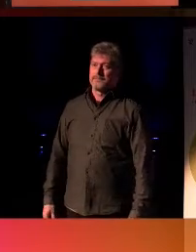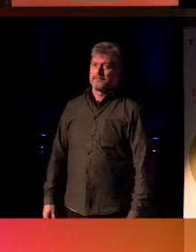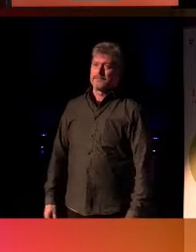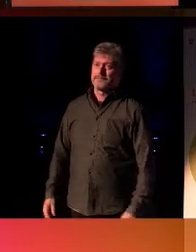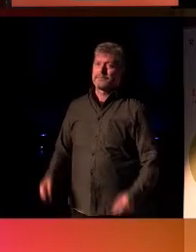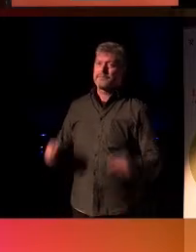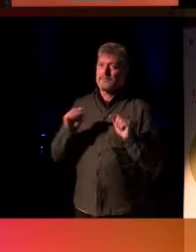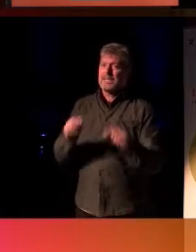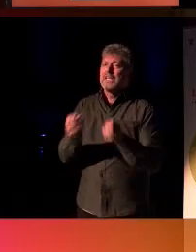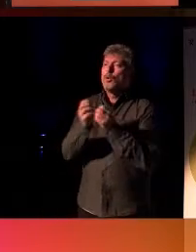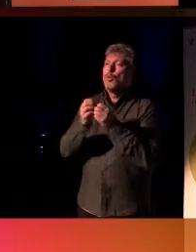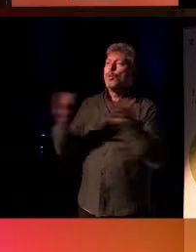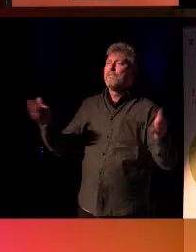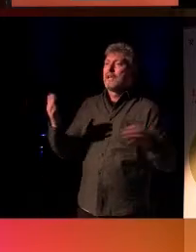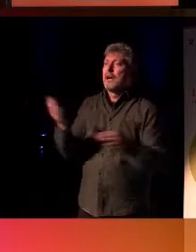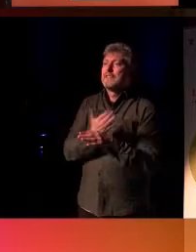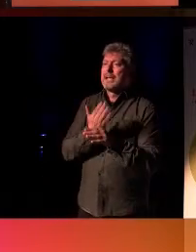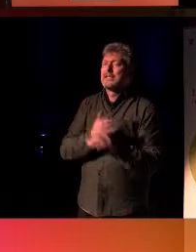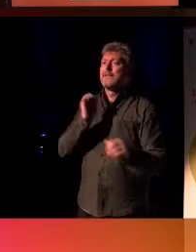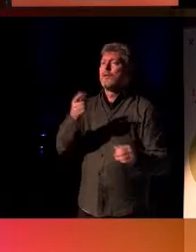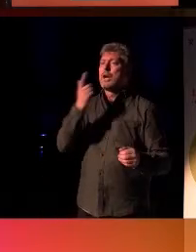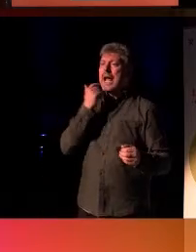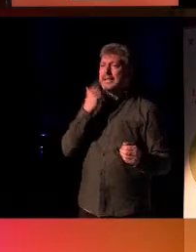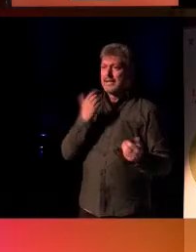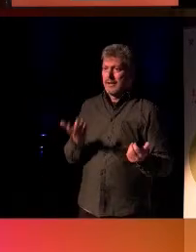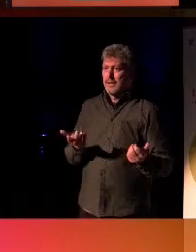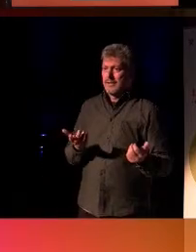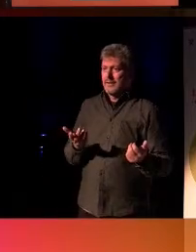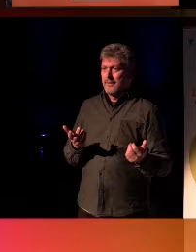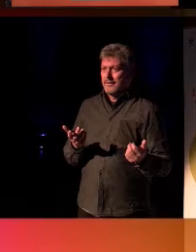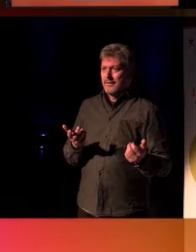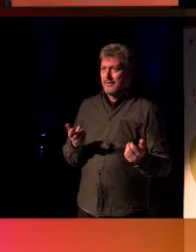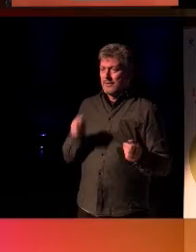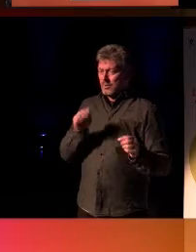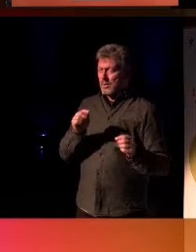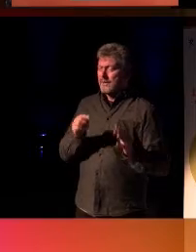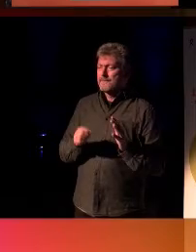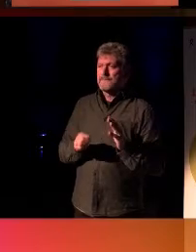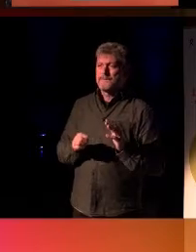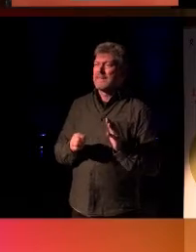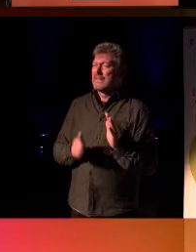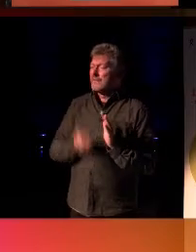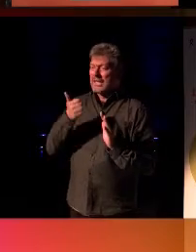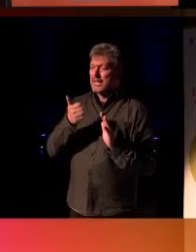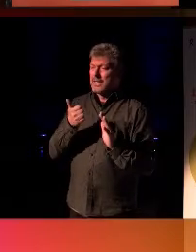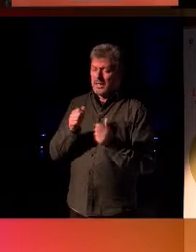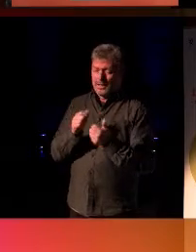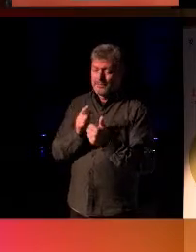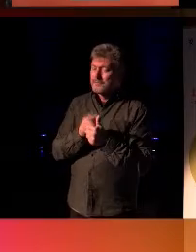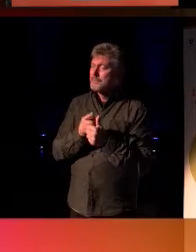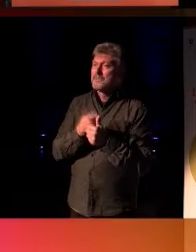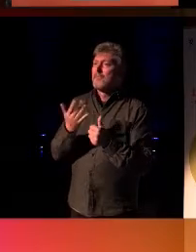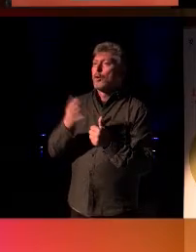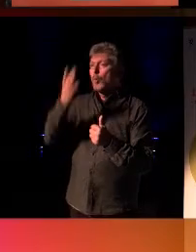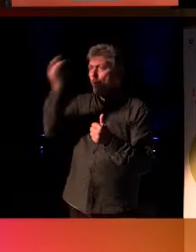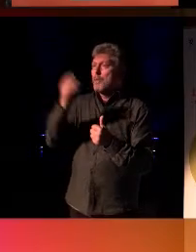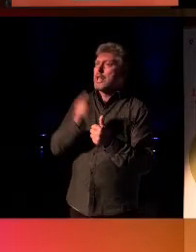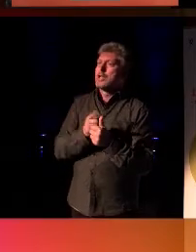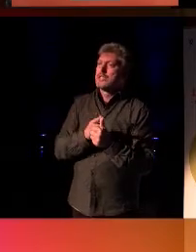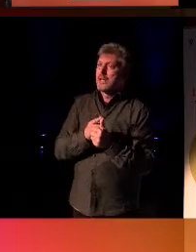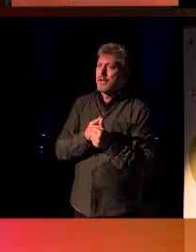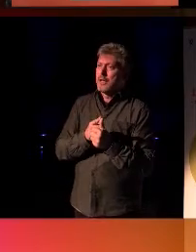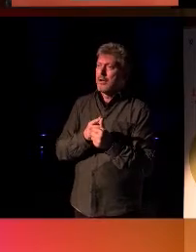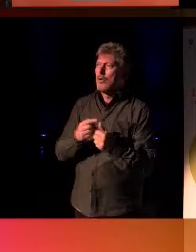I utviklingen av tjenester for de eldre, så er det fremfor alt riktig kompetanse som er avgjørende. Og vi anbefaler særlig at